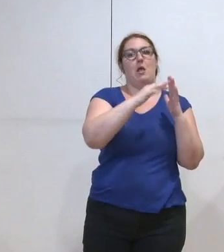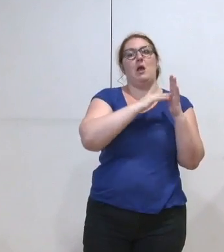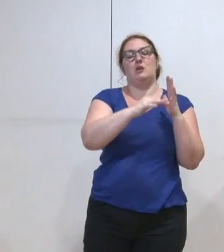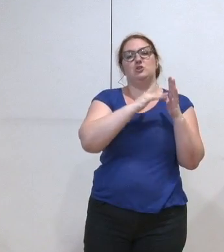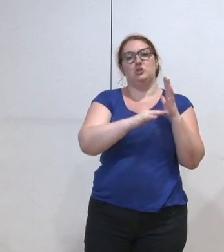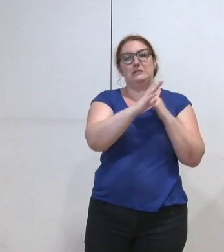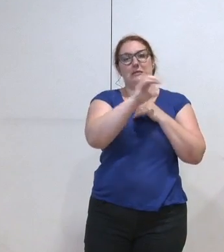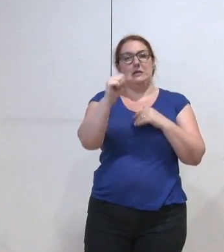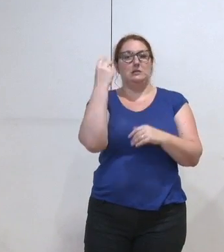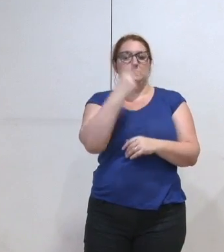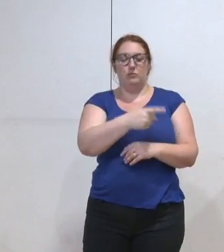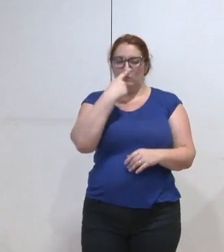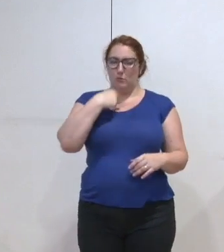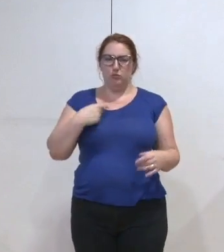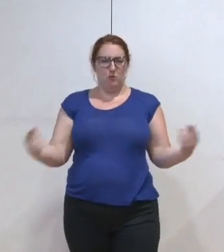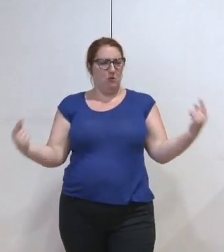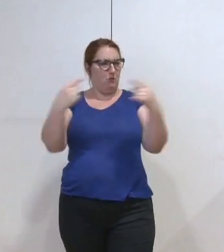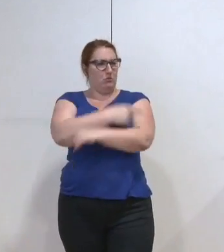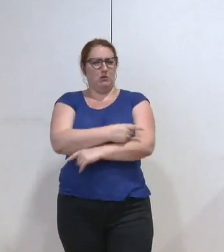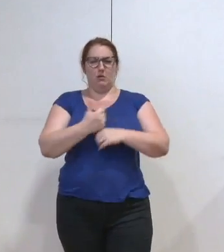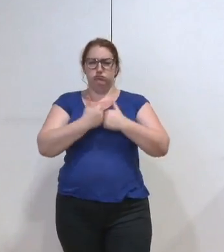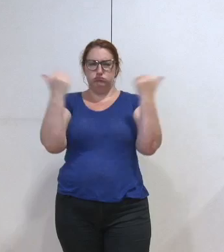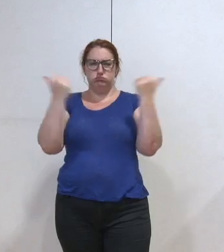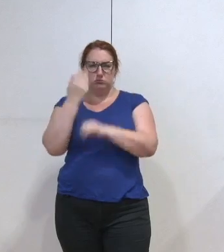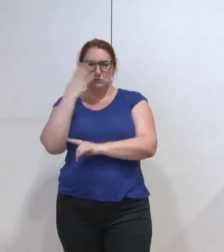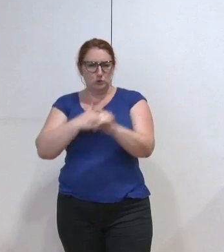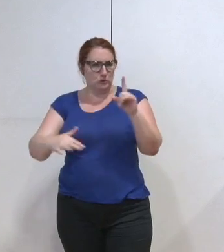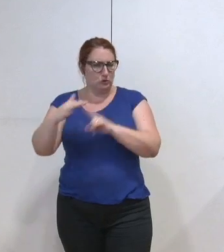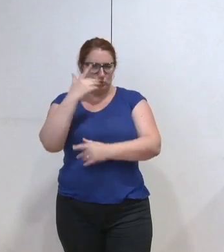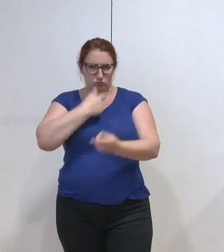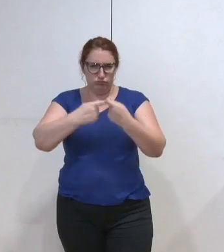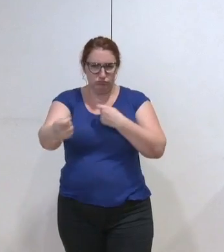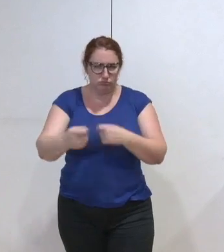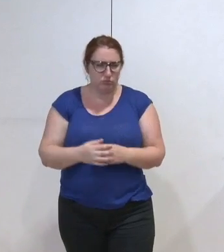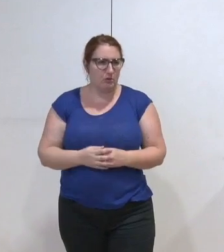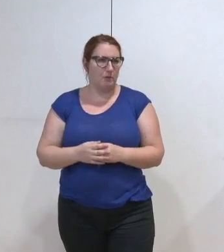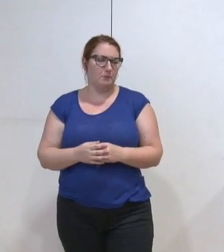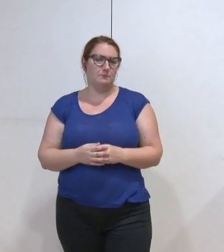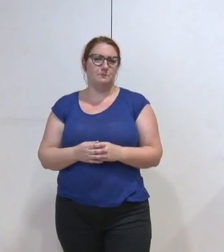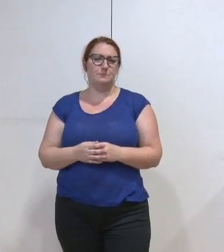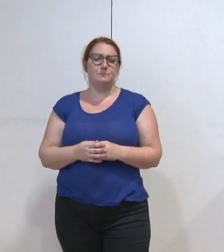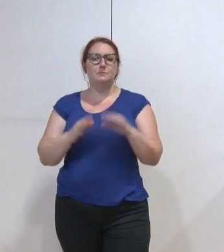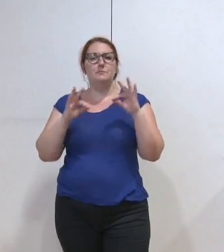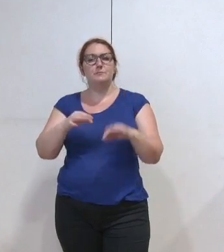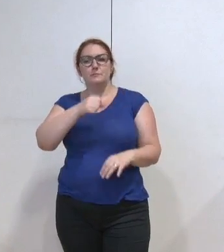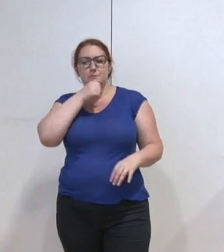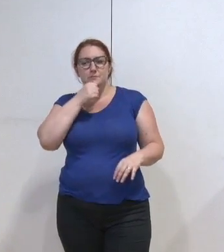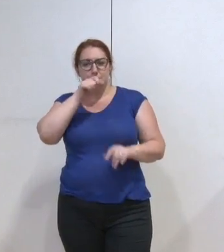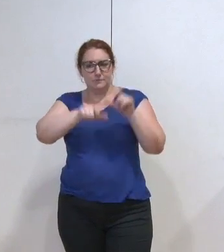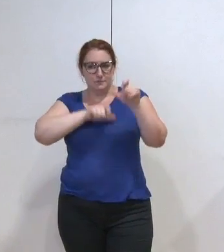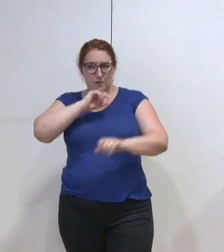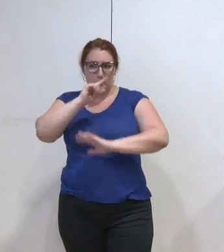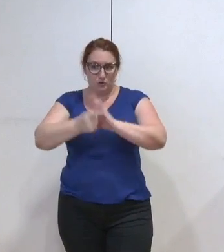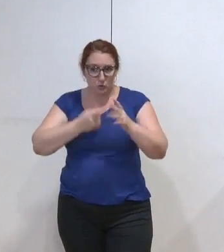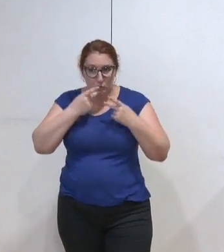complètement à à contesens des besoins sociaux aujourd'hui des familles grenoubloises sur les personnes âgées je le